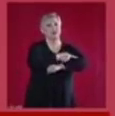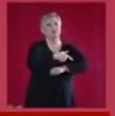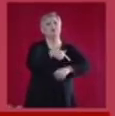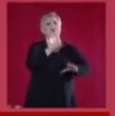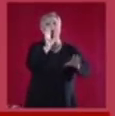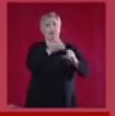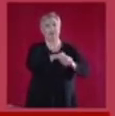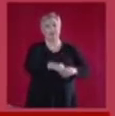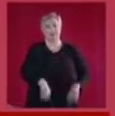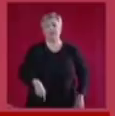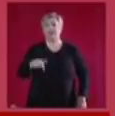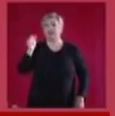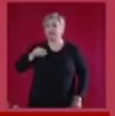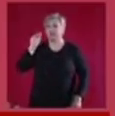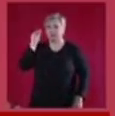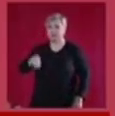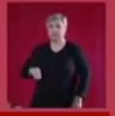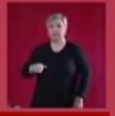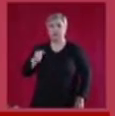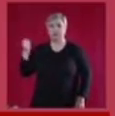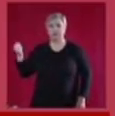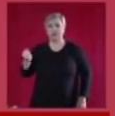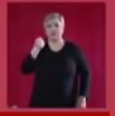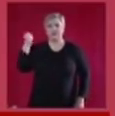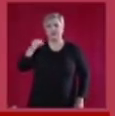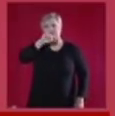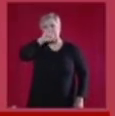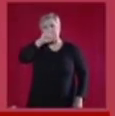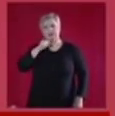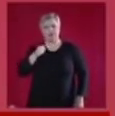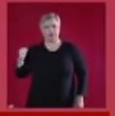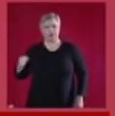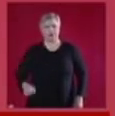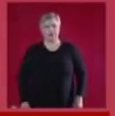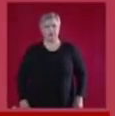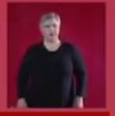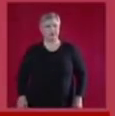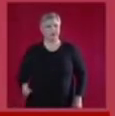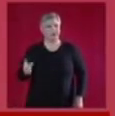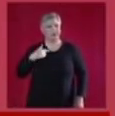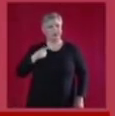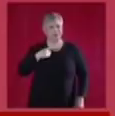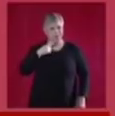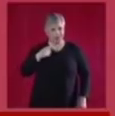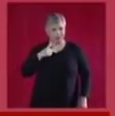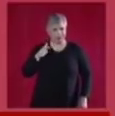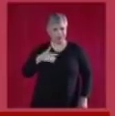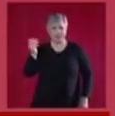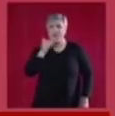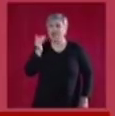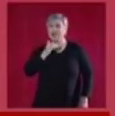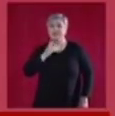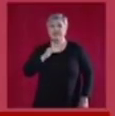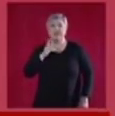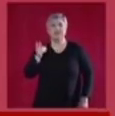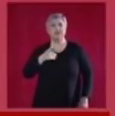την ακροδεξιά εμείς τους λέμε μη βιάζεστε ορισμένοι να βγάλετε συμπεράσματα και